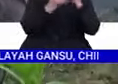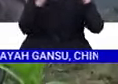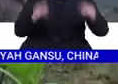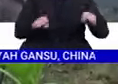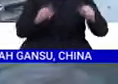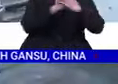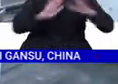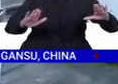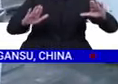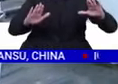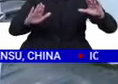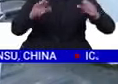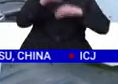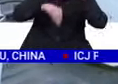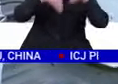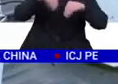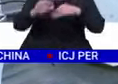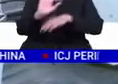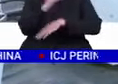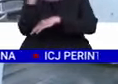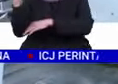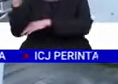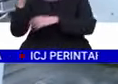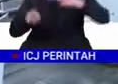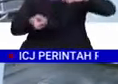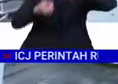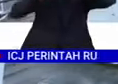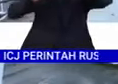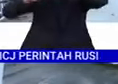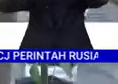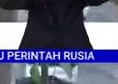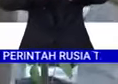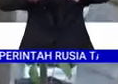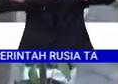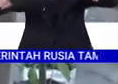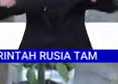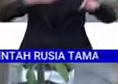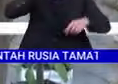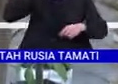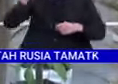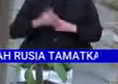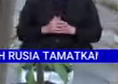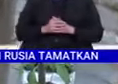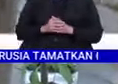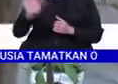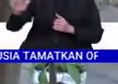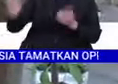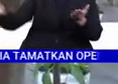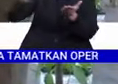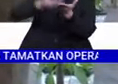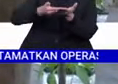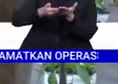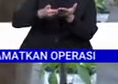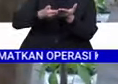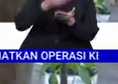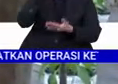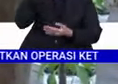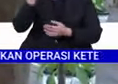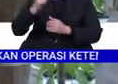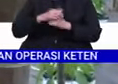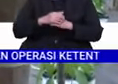menyelamatkan tanaman mereka Pak jadi kali up hama Ini cadangnya Dio tuh Meme model kali ya sebabnya